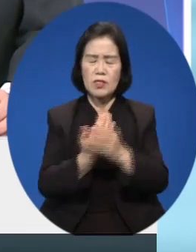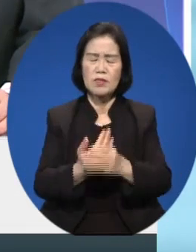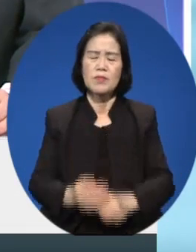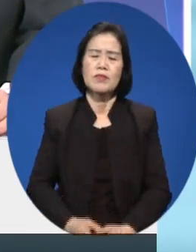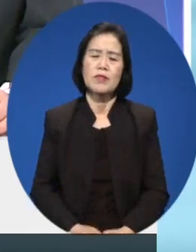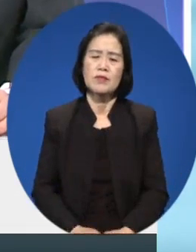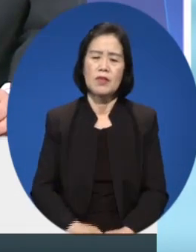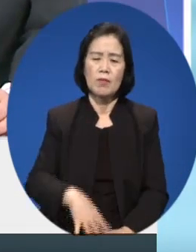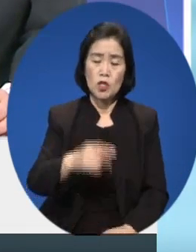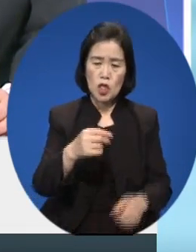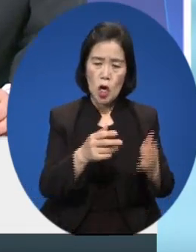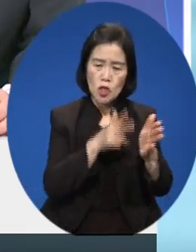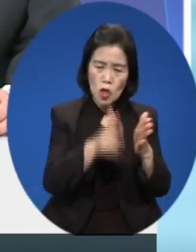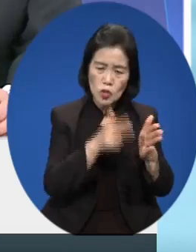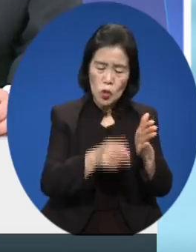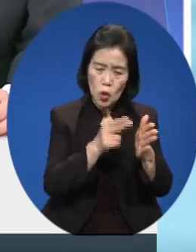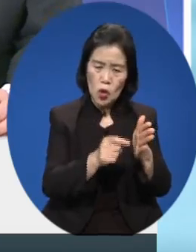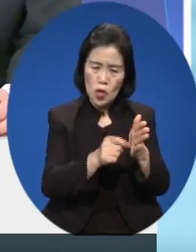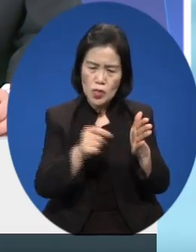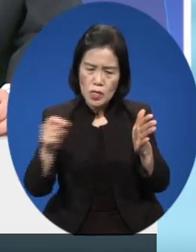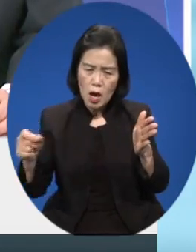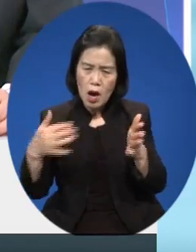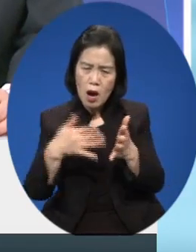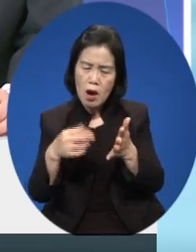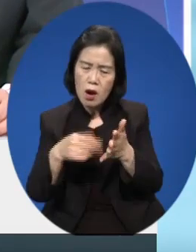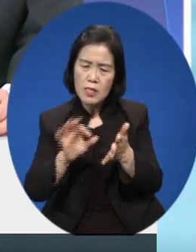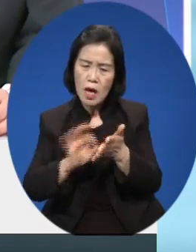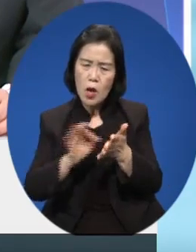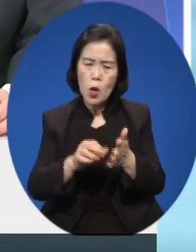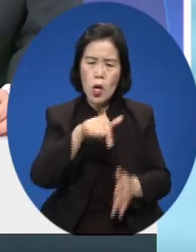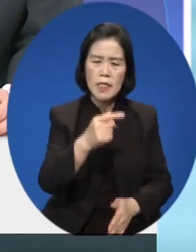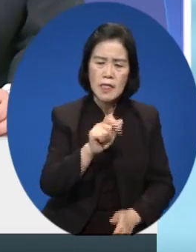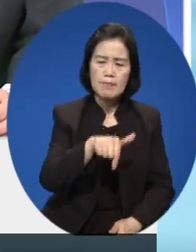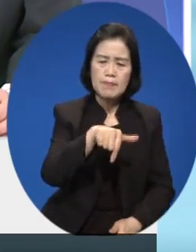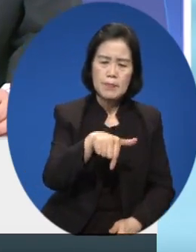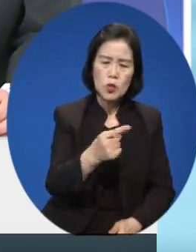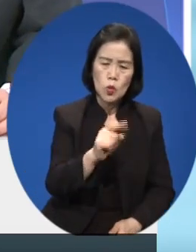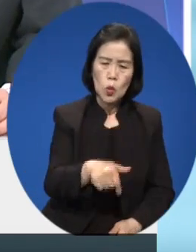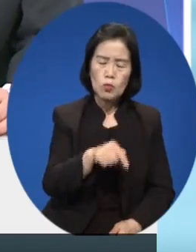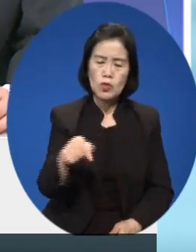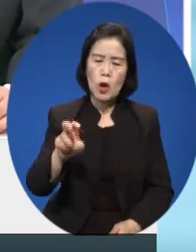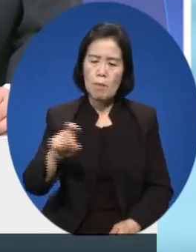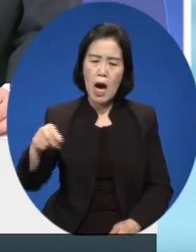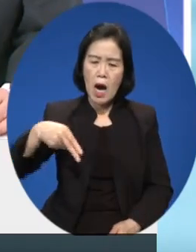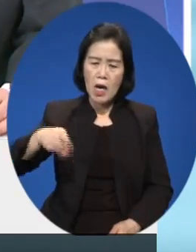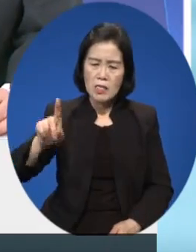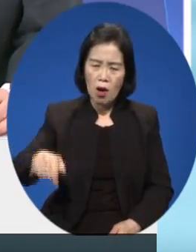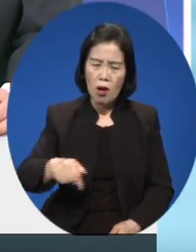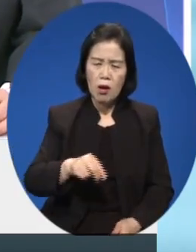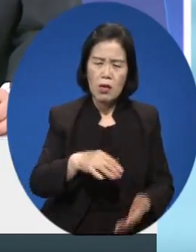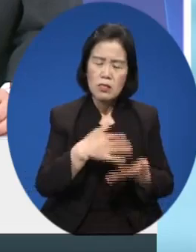먼저 철도 연장으로 인한 예상 수요 의 경우에 금 곡부터 마서 까지 의 구간의 인구가 24만 명 임에도